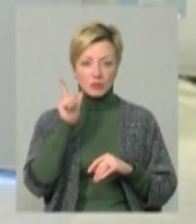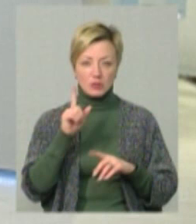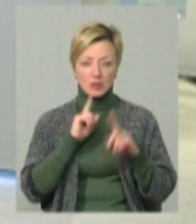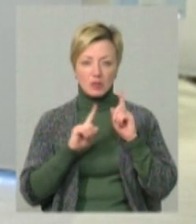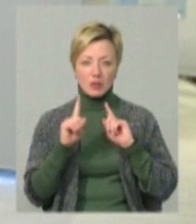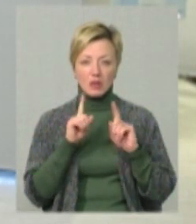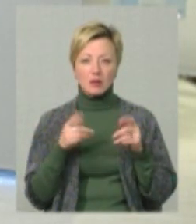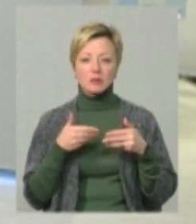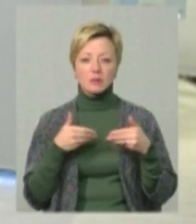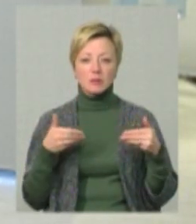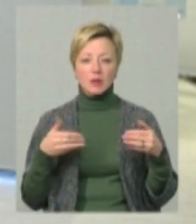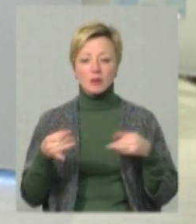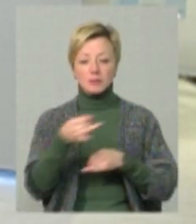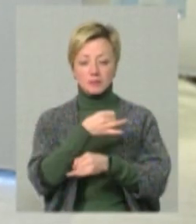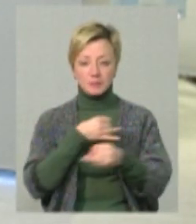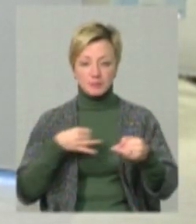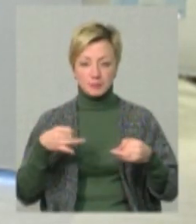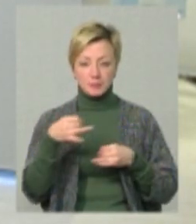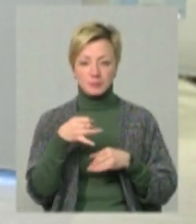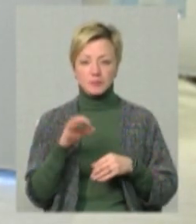позавчорашній нараді, ми проговорили